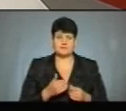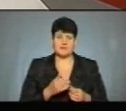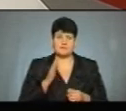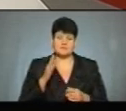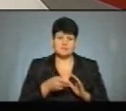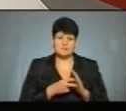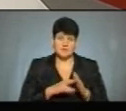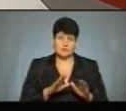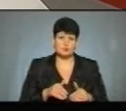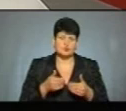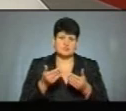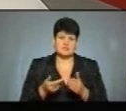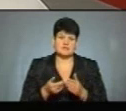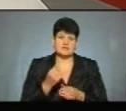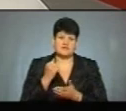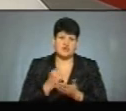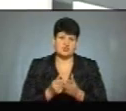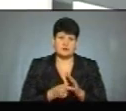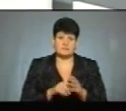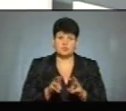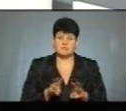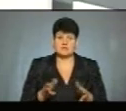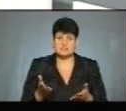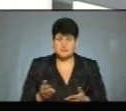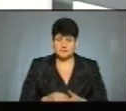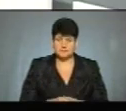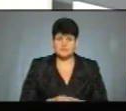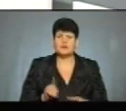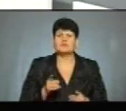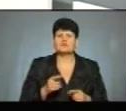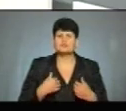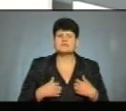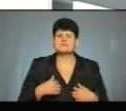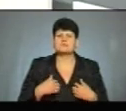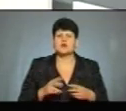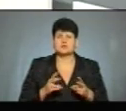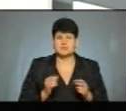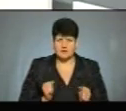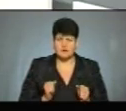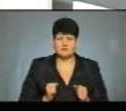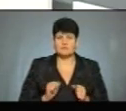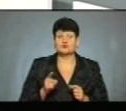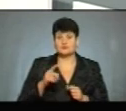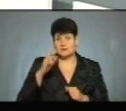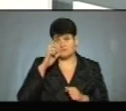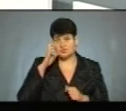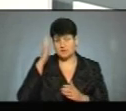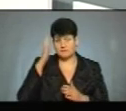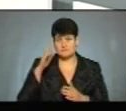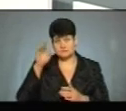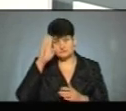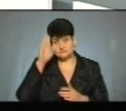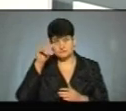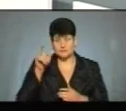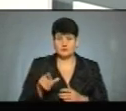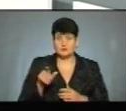подаються на затвердження Кабінету міністрів. Для чого така спішка? Ну, що там в державних межів в Києві, які плани